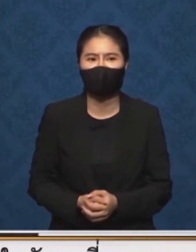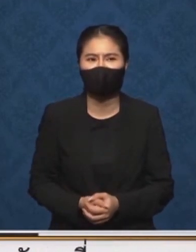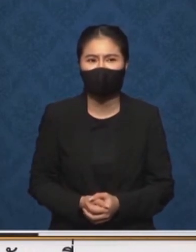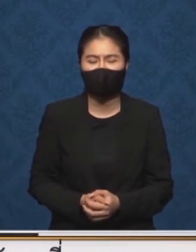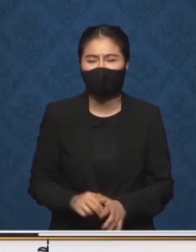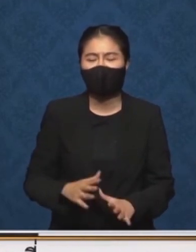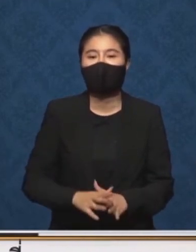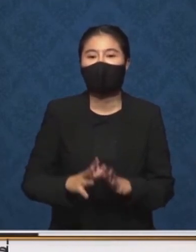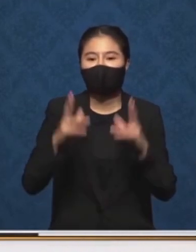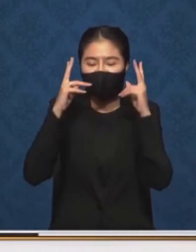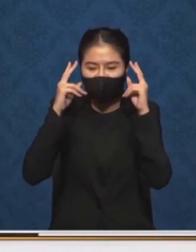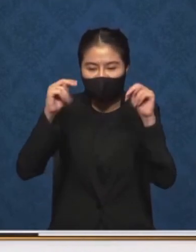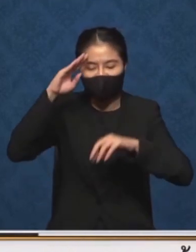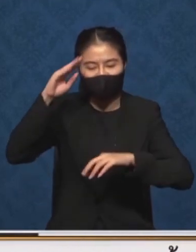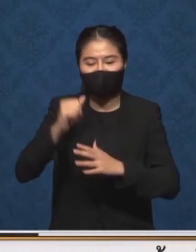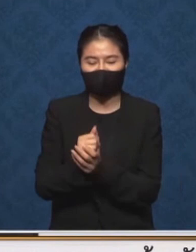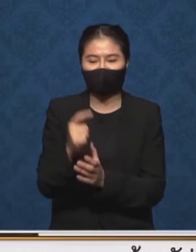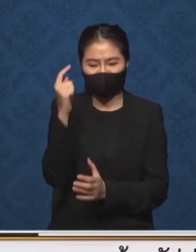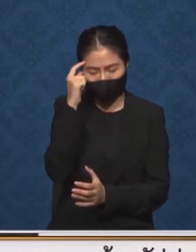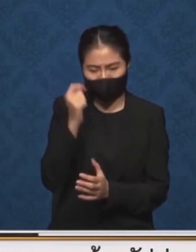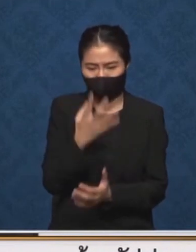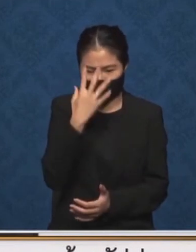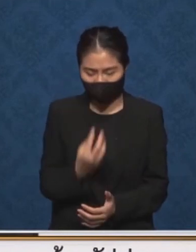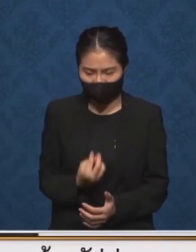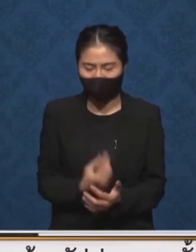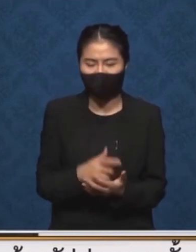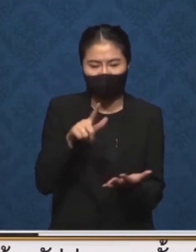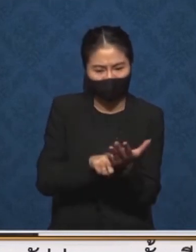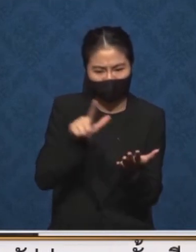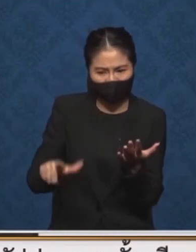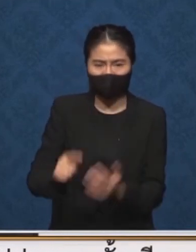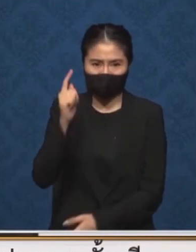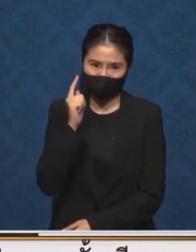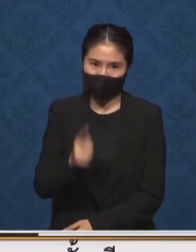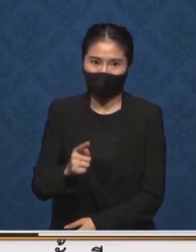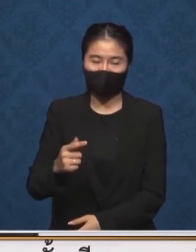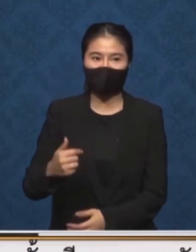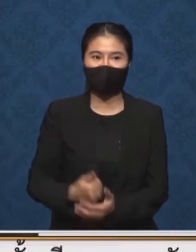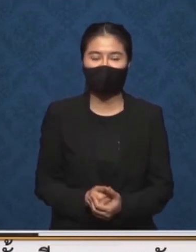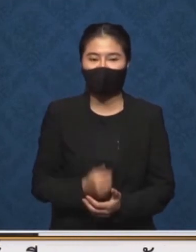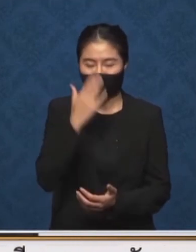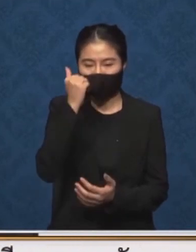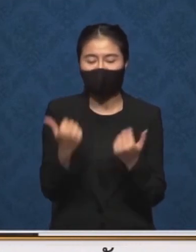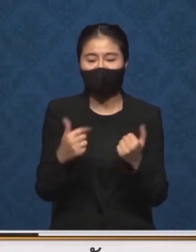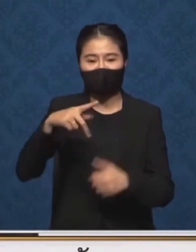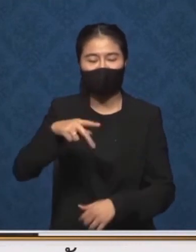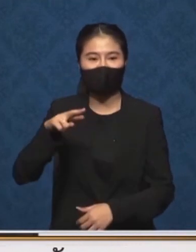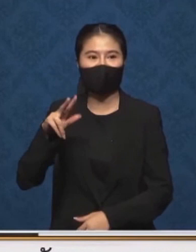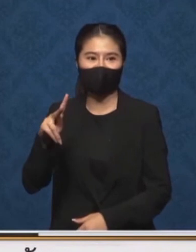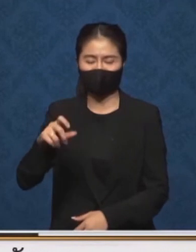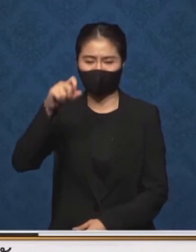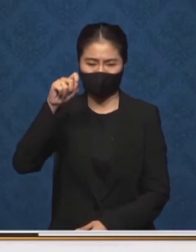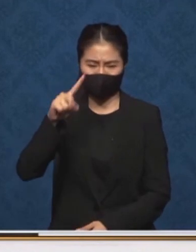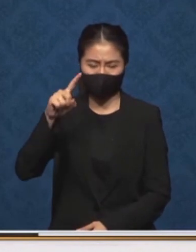คนไห้อย่างไงถึจะได้สำนึกต้องลาออกนายกรมติเทานั้นเพรประกาศพรวาชุเฉินแล้ไมชอ